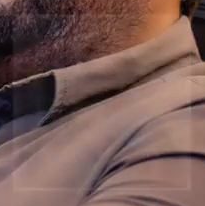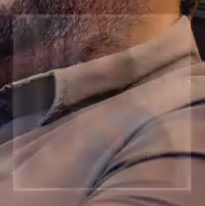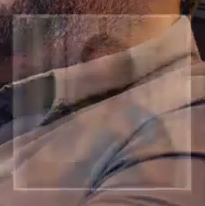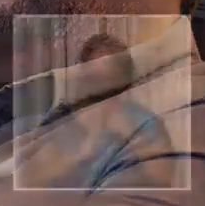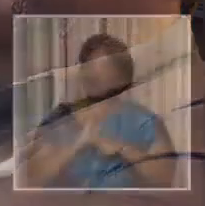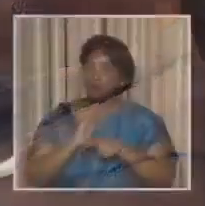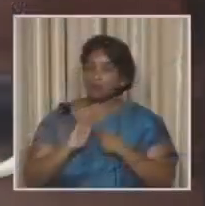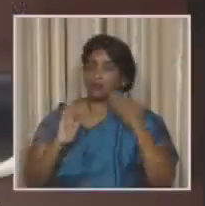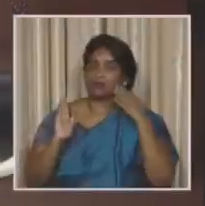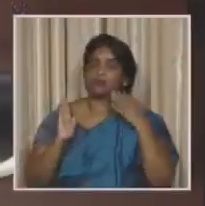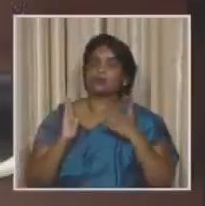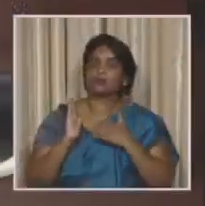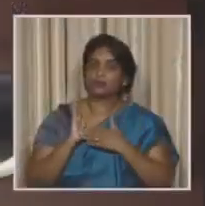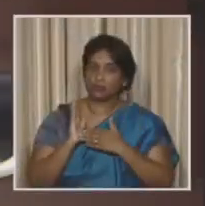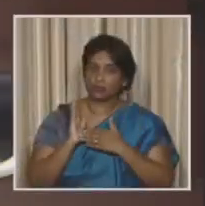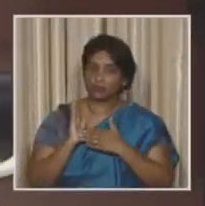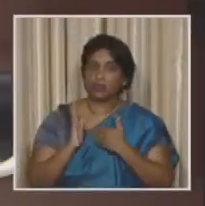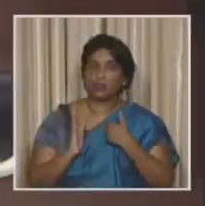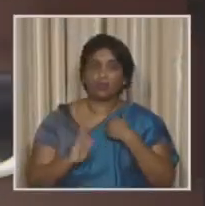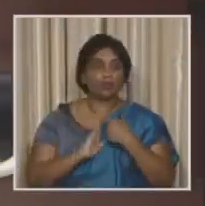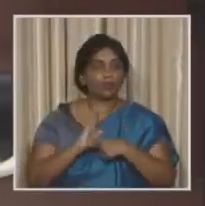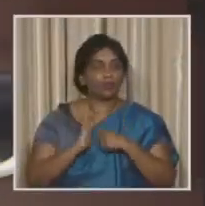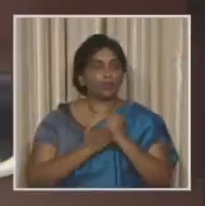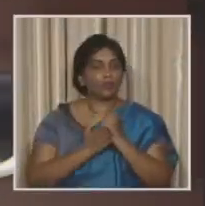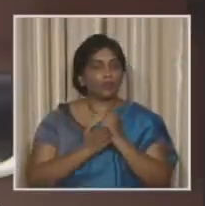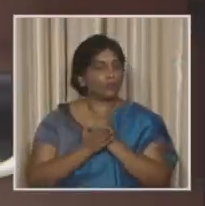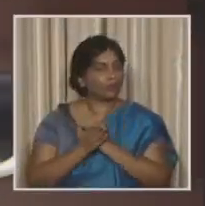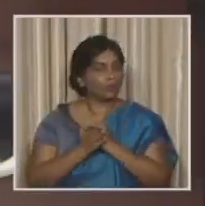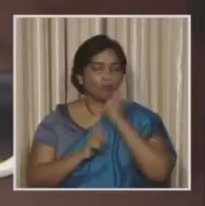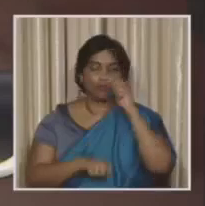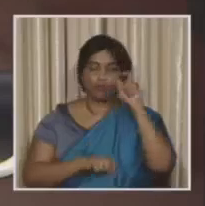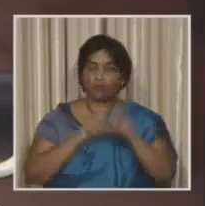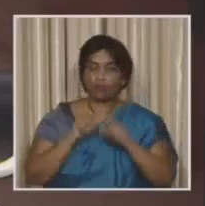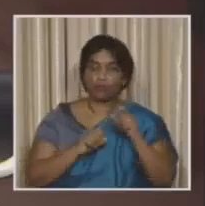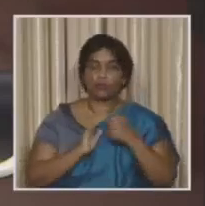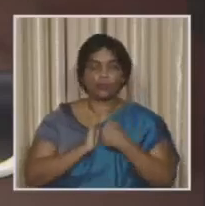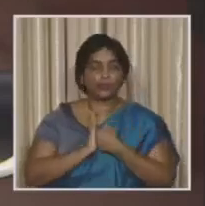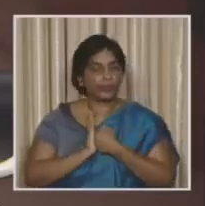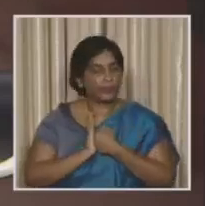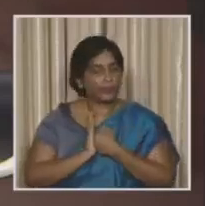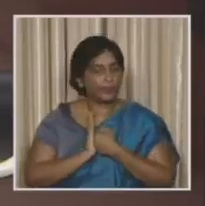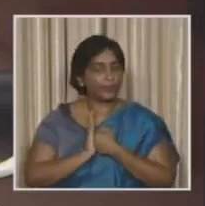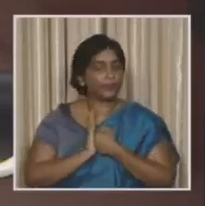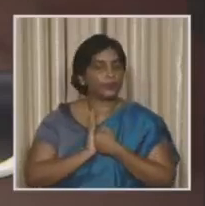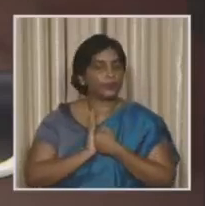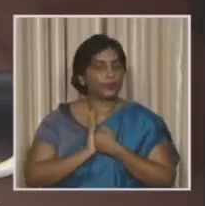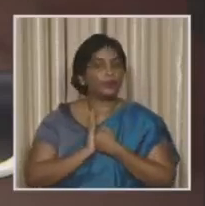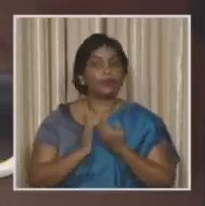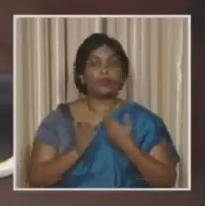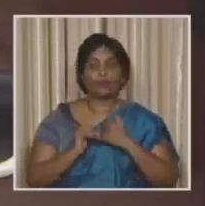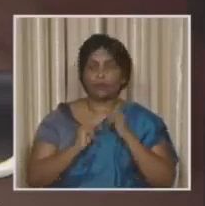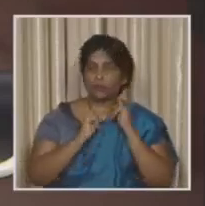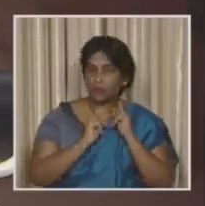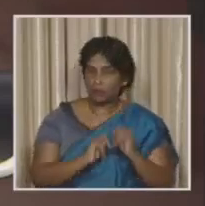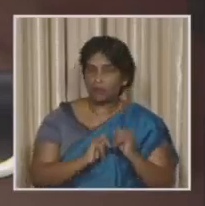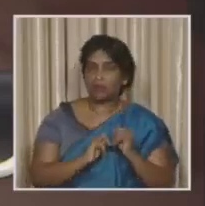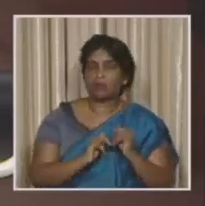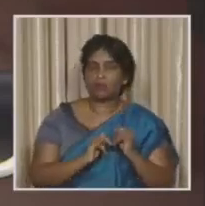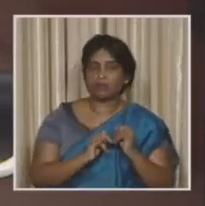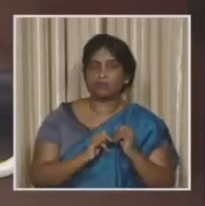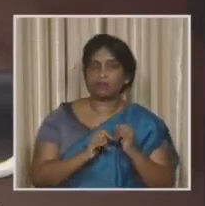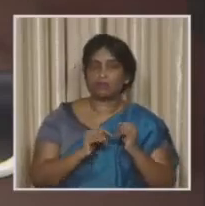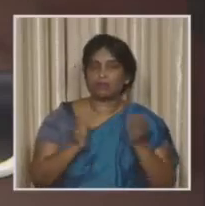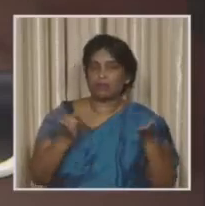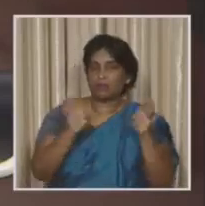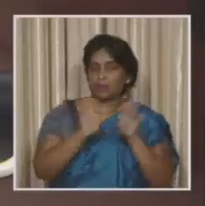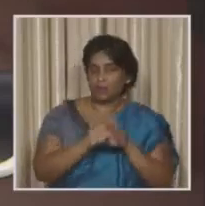bima pilih bandar. Apa rata saya ma pura besi anda tina baktiya. Aparada karuam basa geni me logo